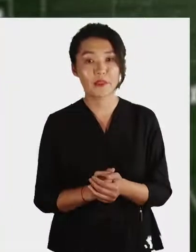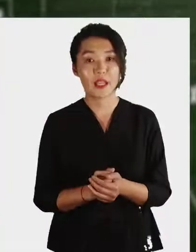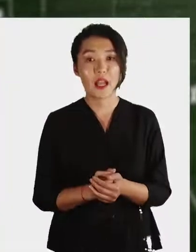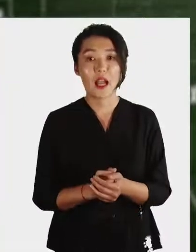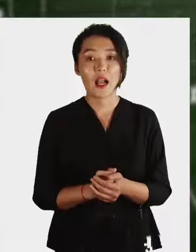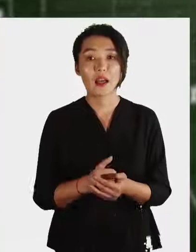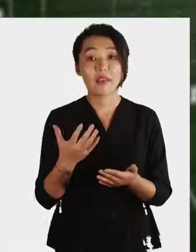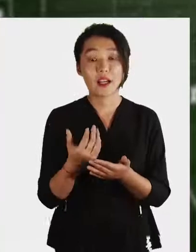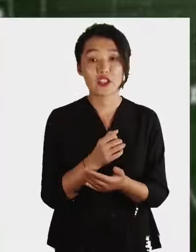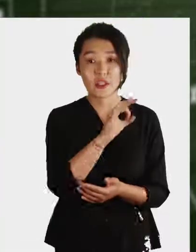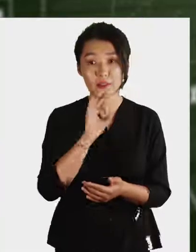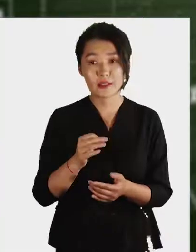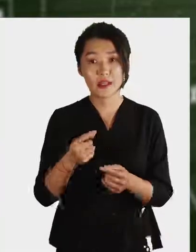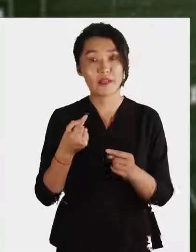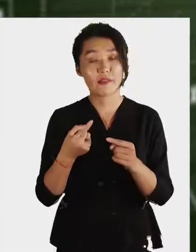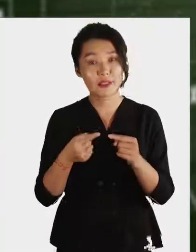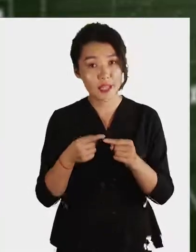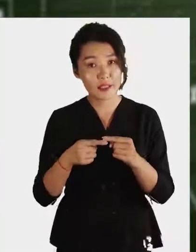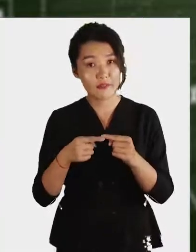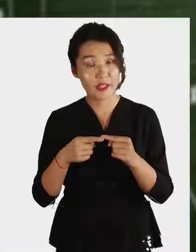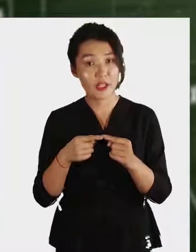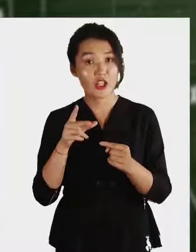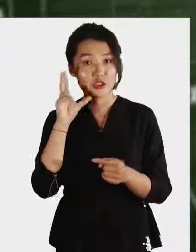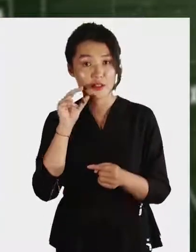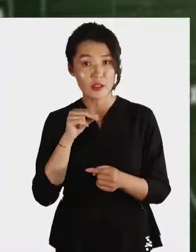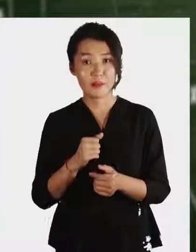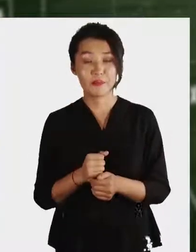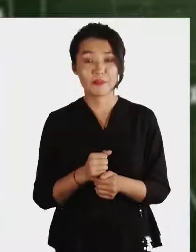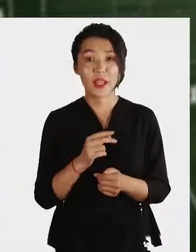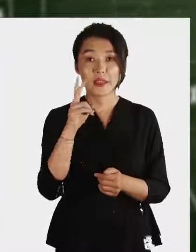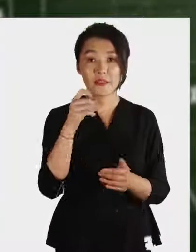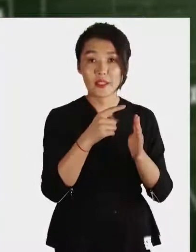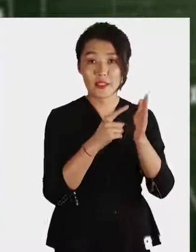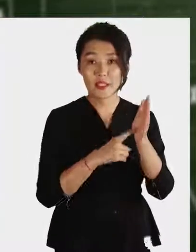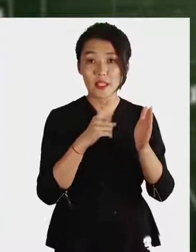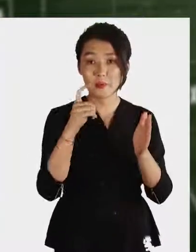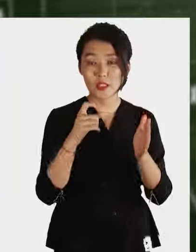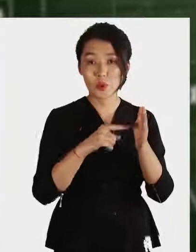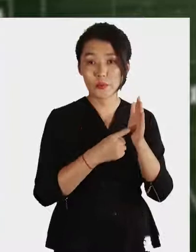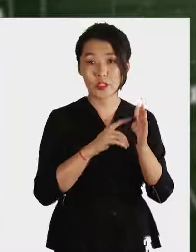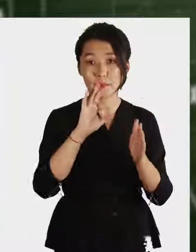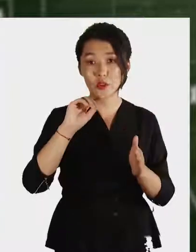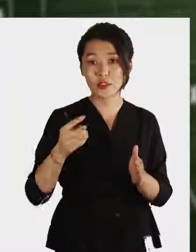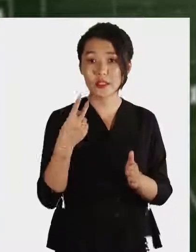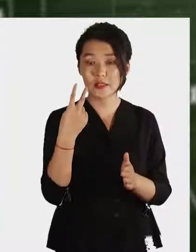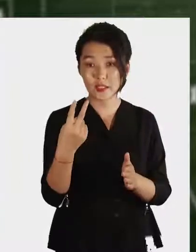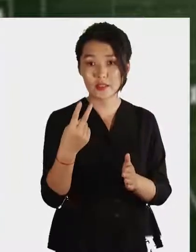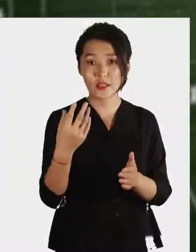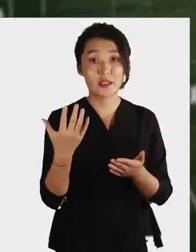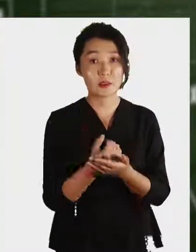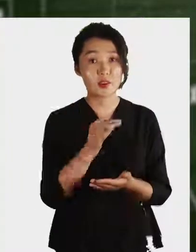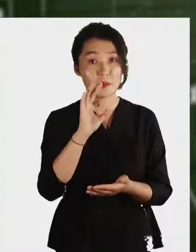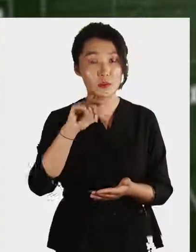грамм. Это задача на нахождение процентов данного числа. Что мы делаем? 200 делим на 100, умножаем